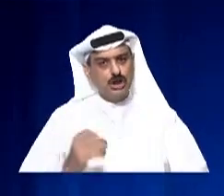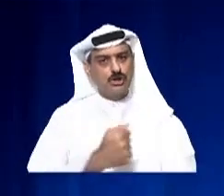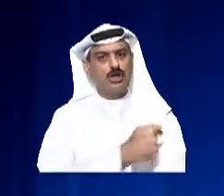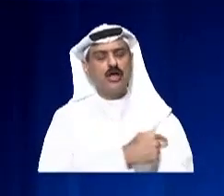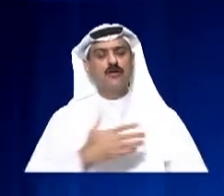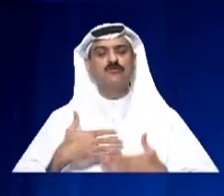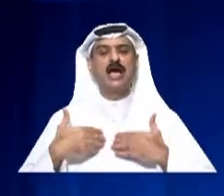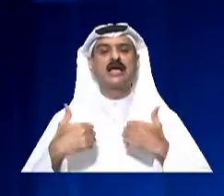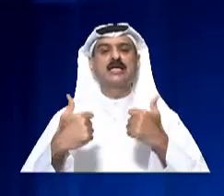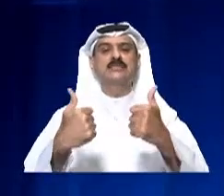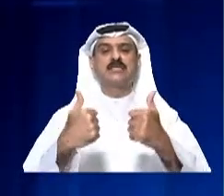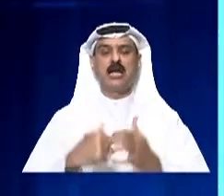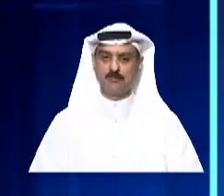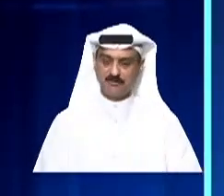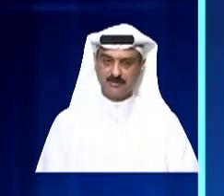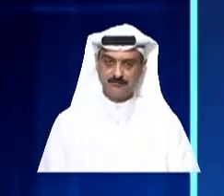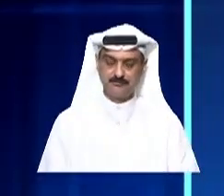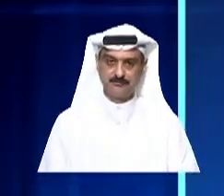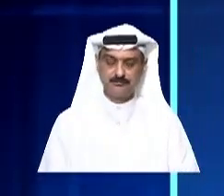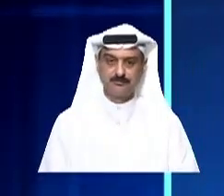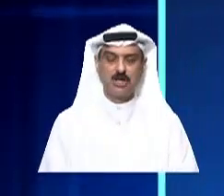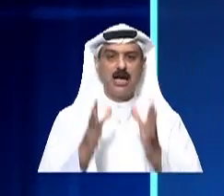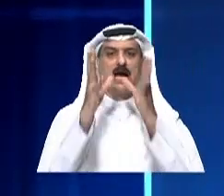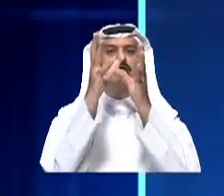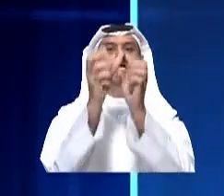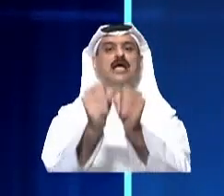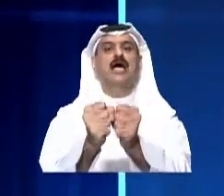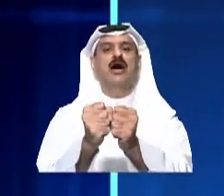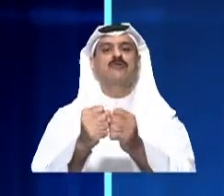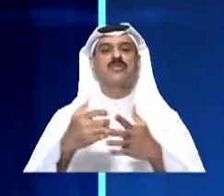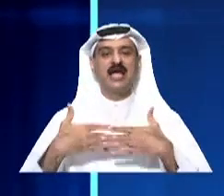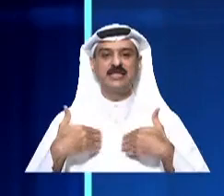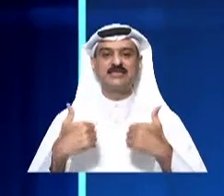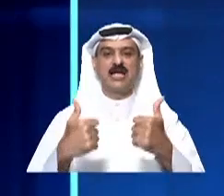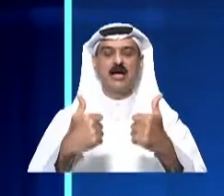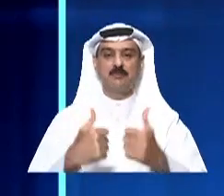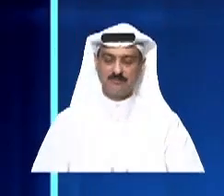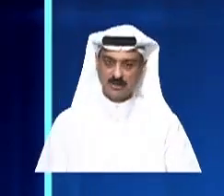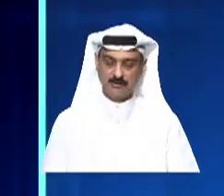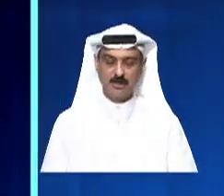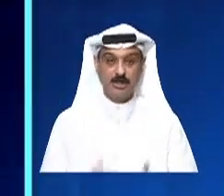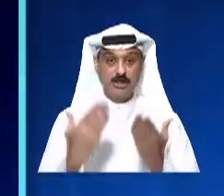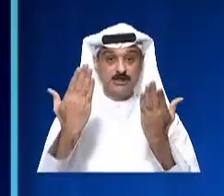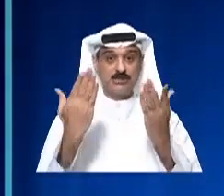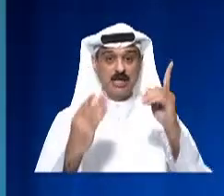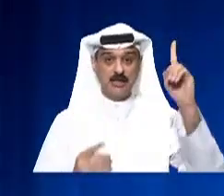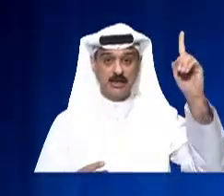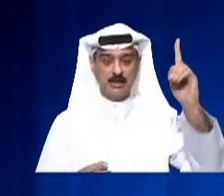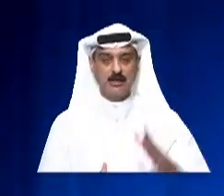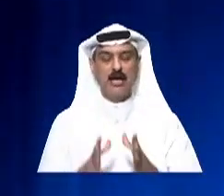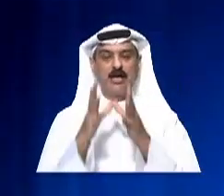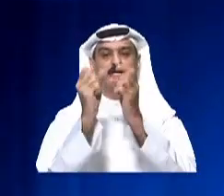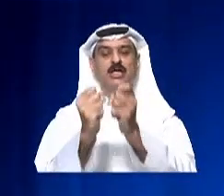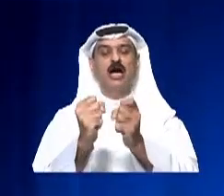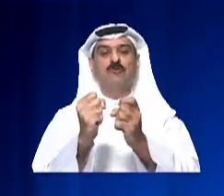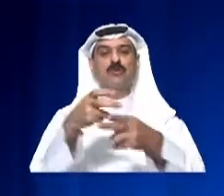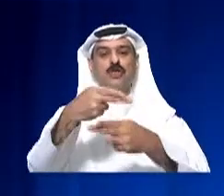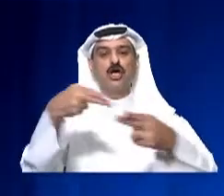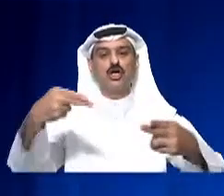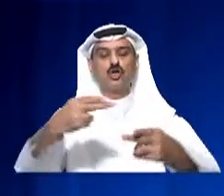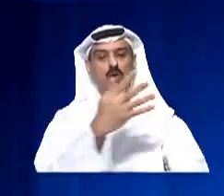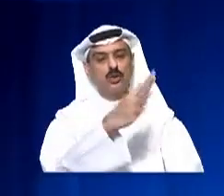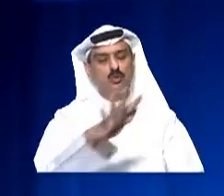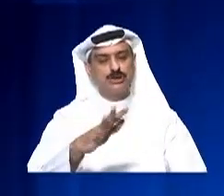الوقائية والاحترازية حفاظا على سلامتهم، سائلا المولى العلي القدير أن يحفظ الكويت وشعبها من